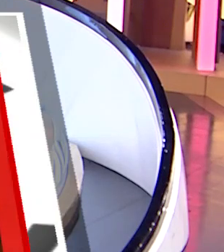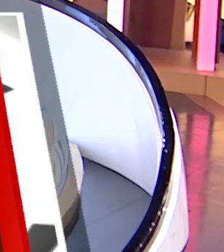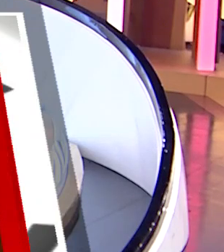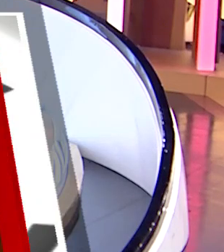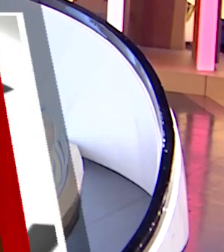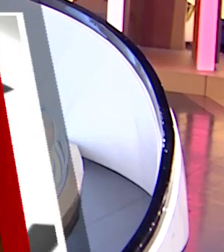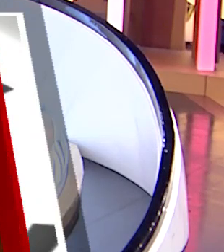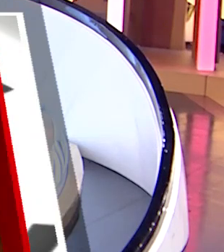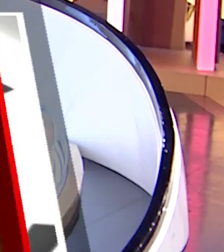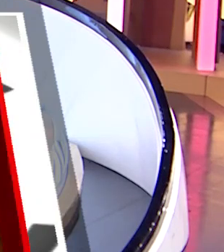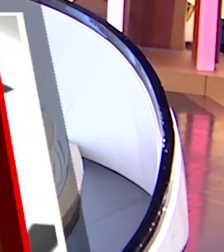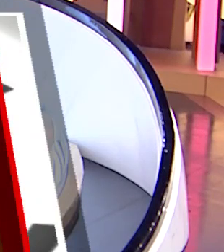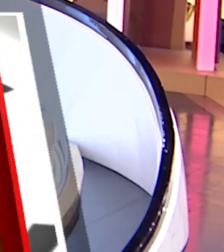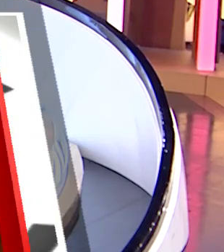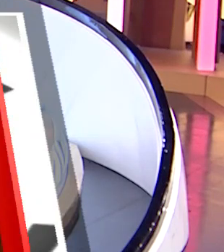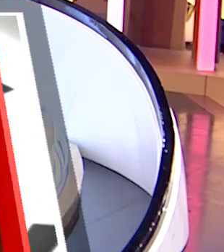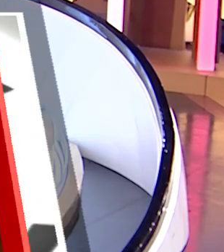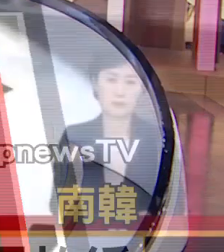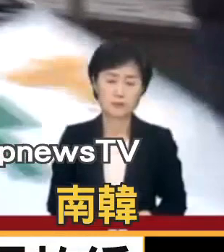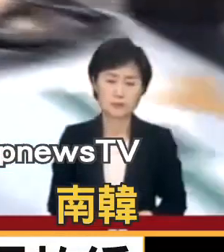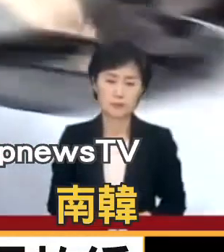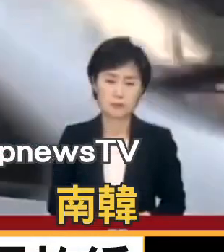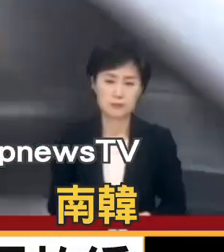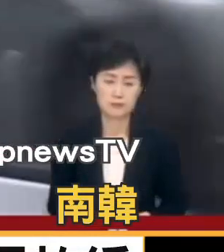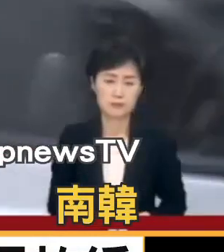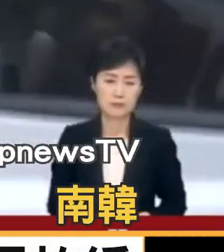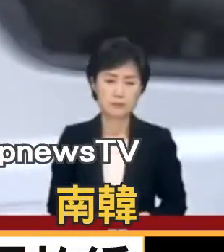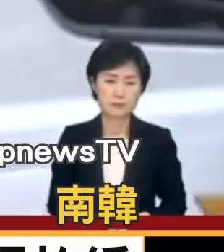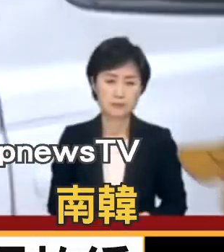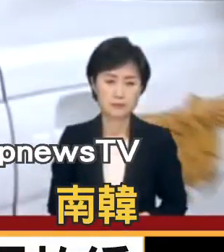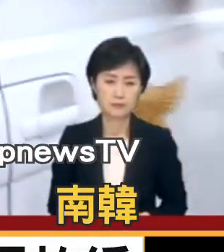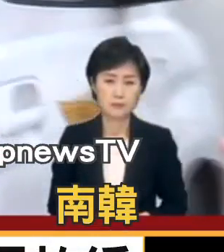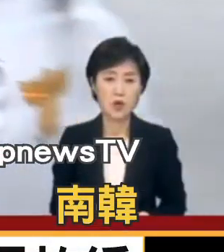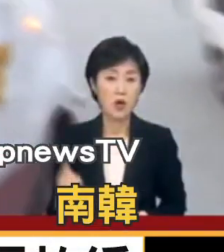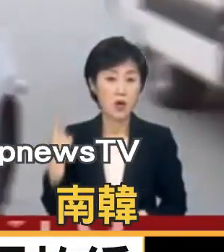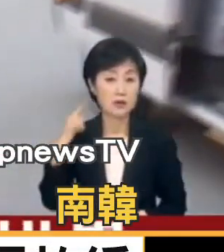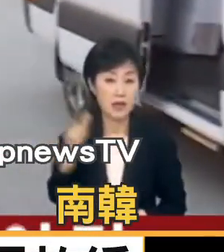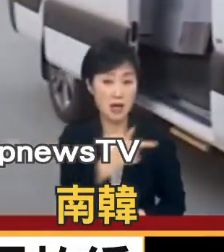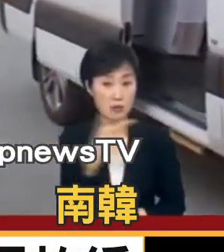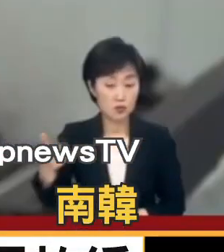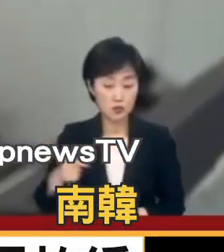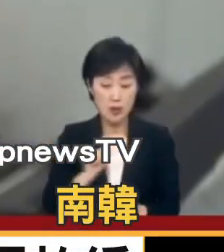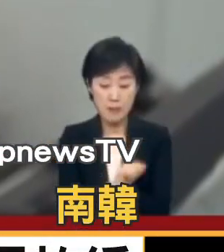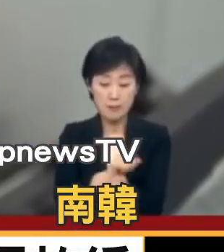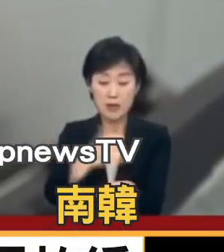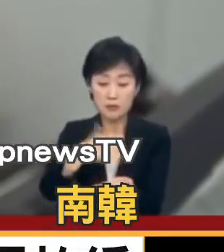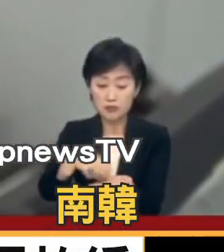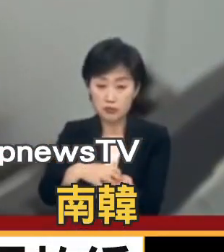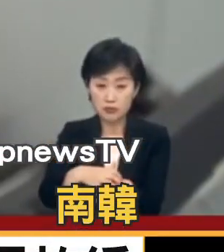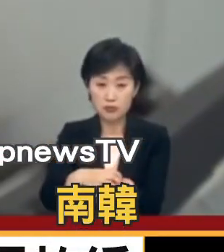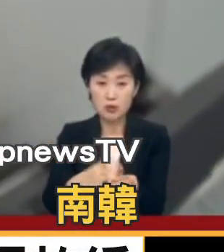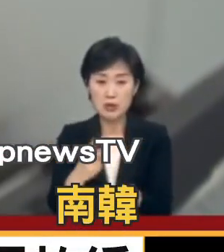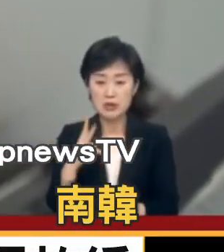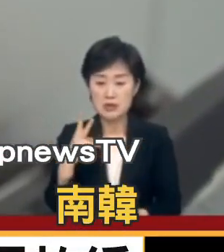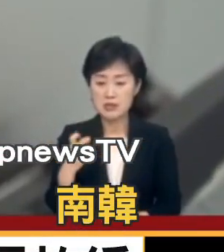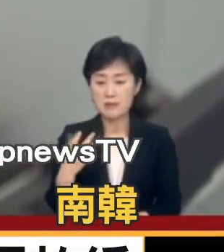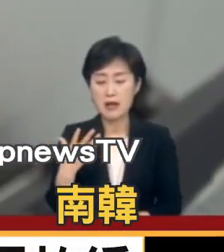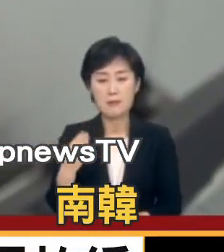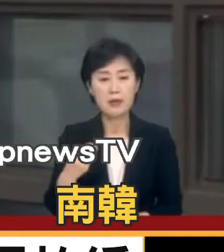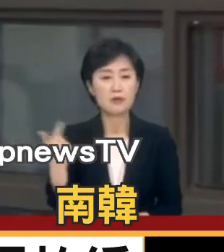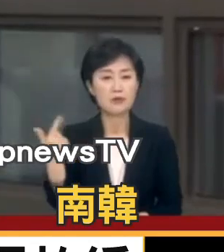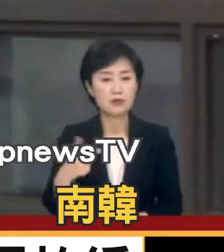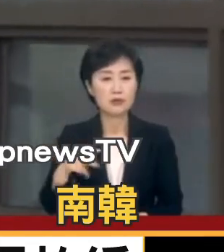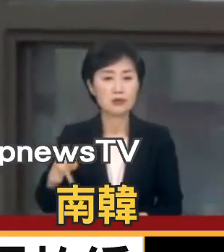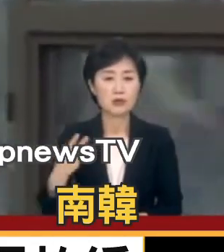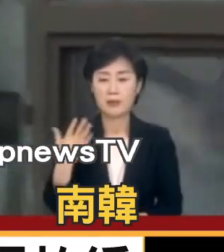外，其他全部都要松绑了。 南韩第五波大流行还在延烧，五号单日新增28.6万人确